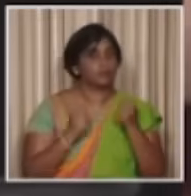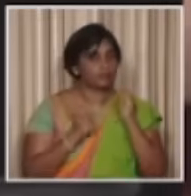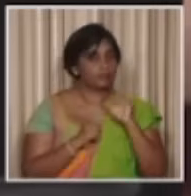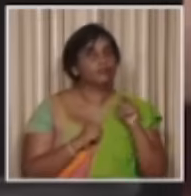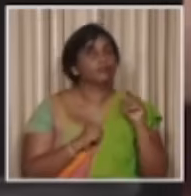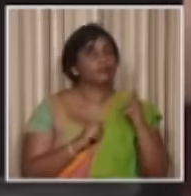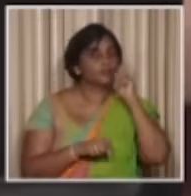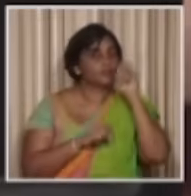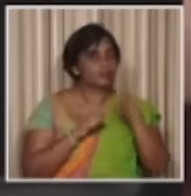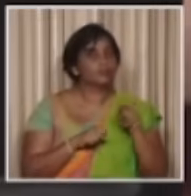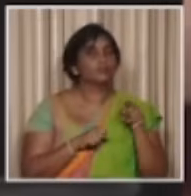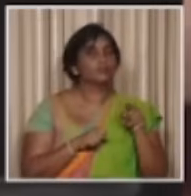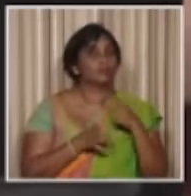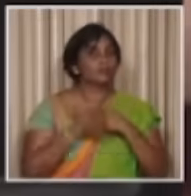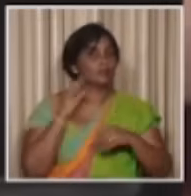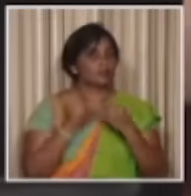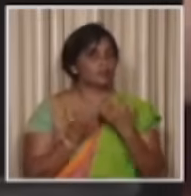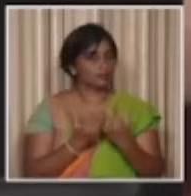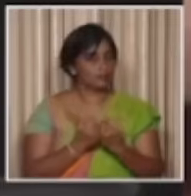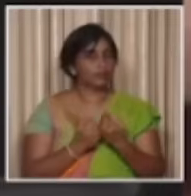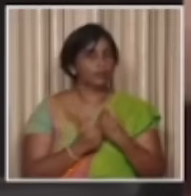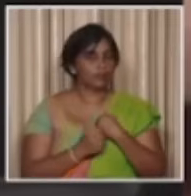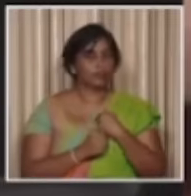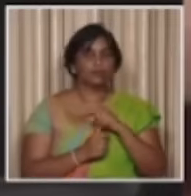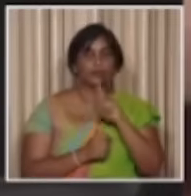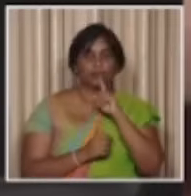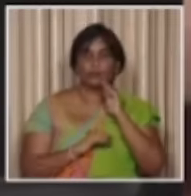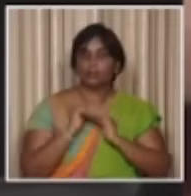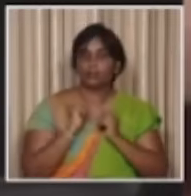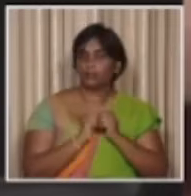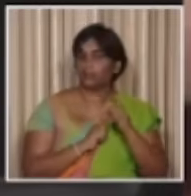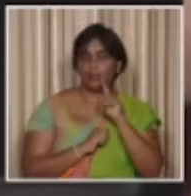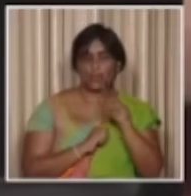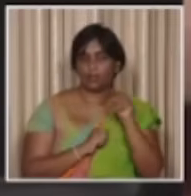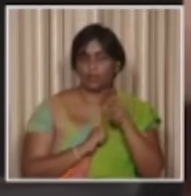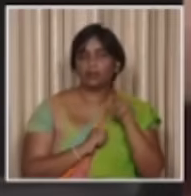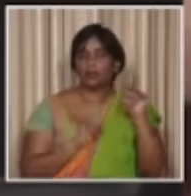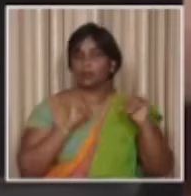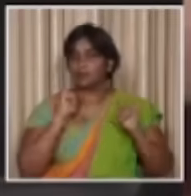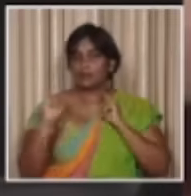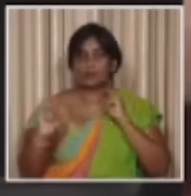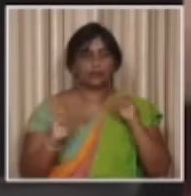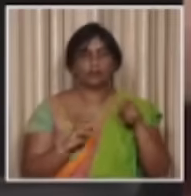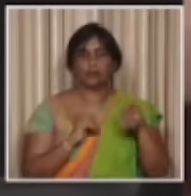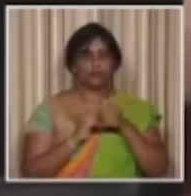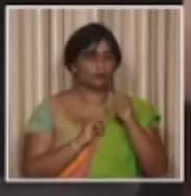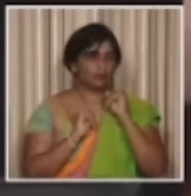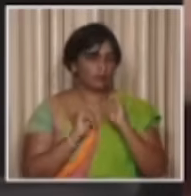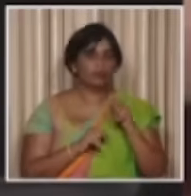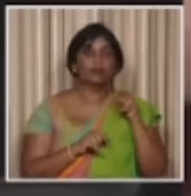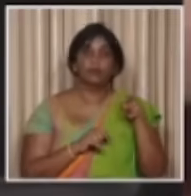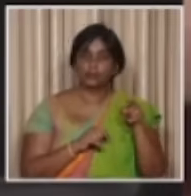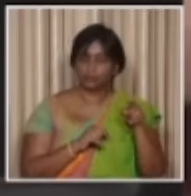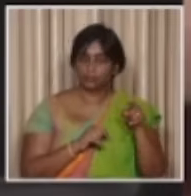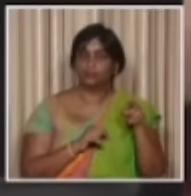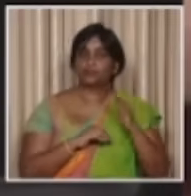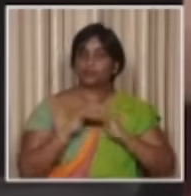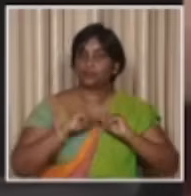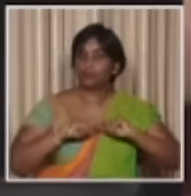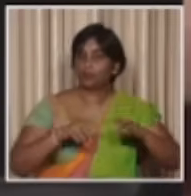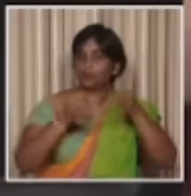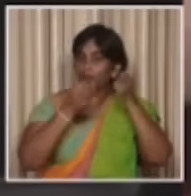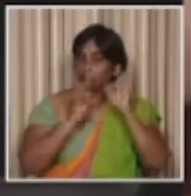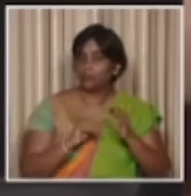කරනවා ජනතාවගේ ඡන්දය ගන්න. ඒක නම් මම කියන්නේ මේ ක්‍රමවේදය වැරදි. අරයට බැලලා මෙයාට බැලලා යන විදිහ වැරදි. මේ ගමන